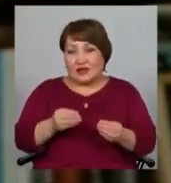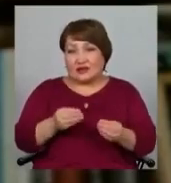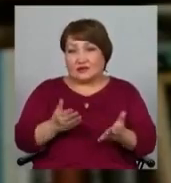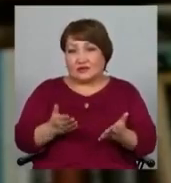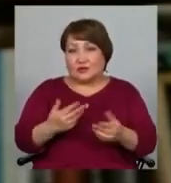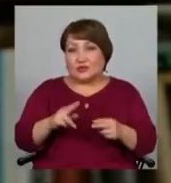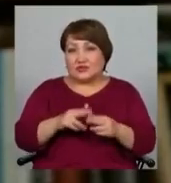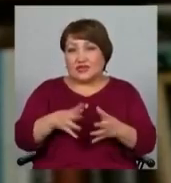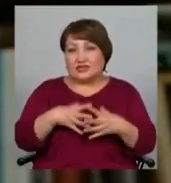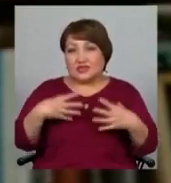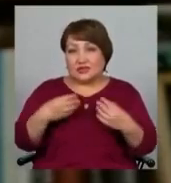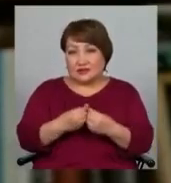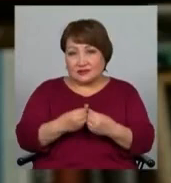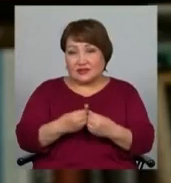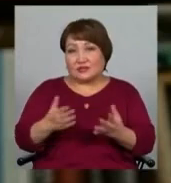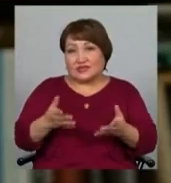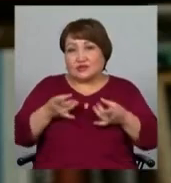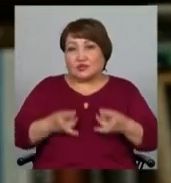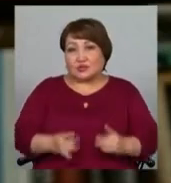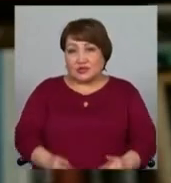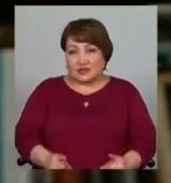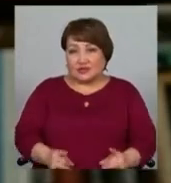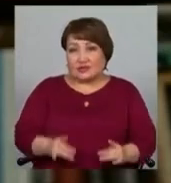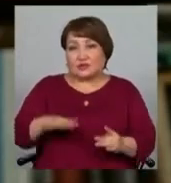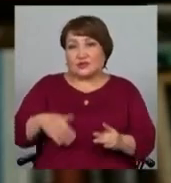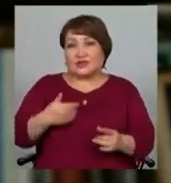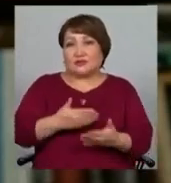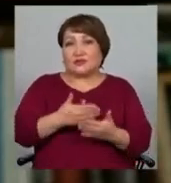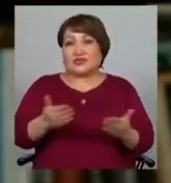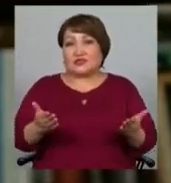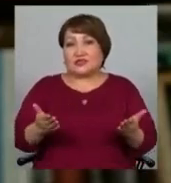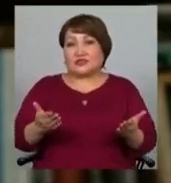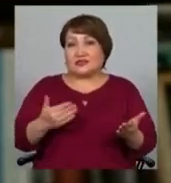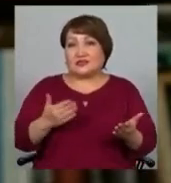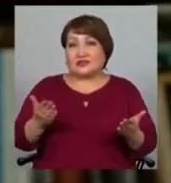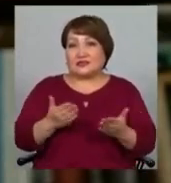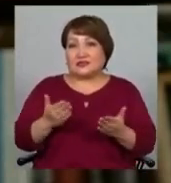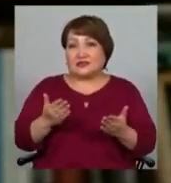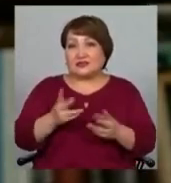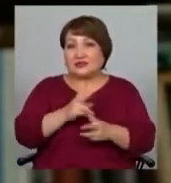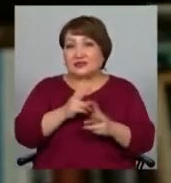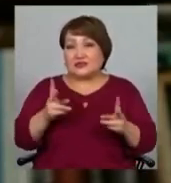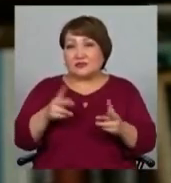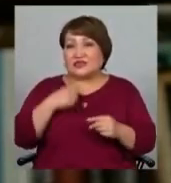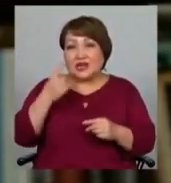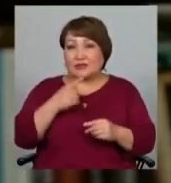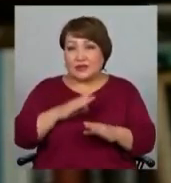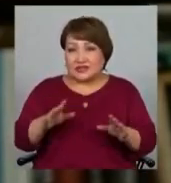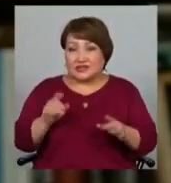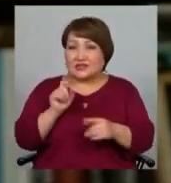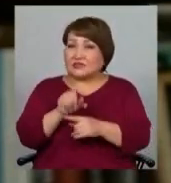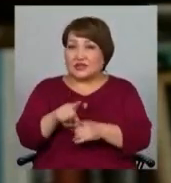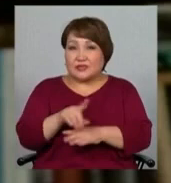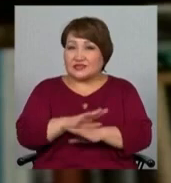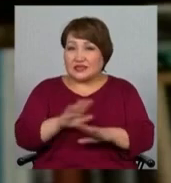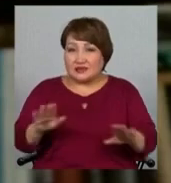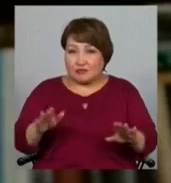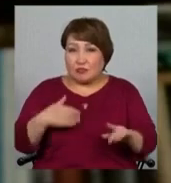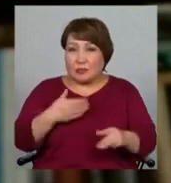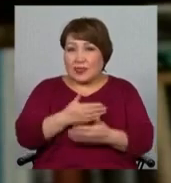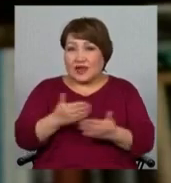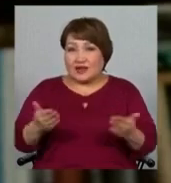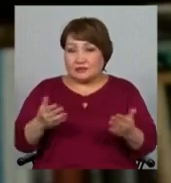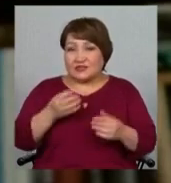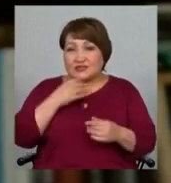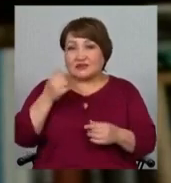шаңырақта дүниеге келдік. Соның кейін біздің қайсық және бір ешкім бізге айтпаса да, тапсырмаса да, біз жақсы